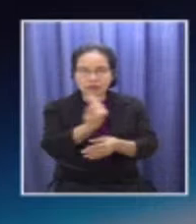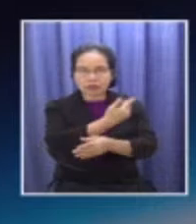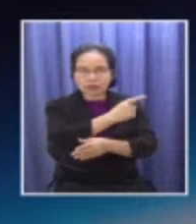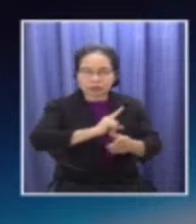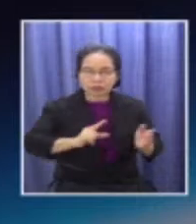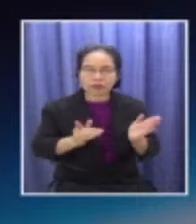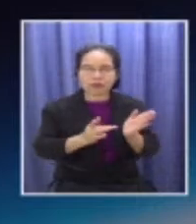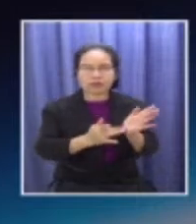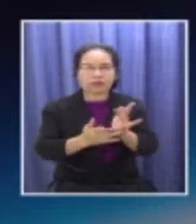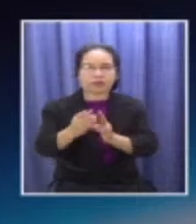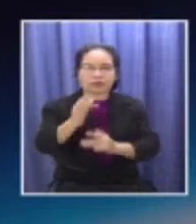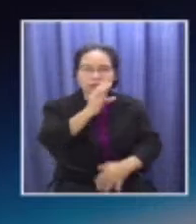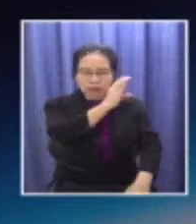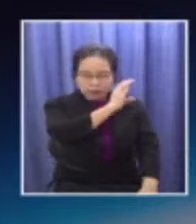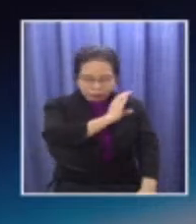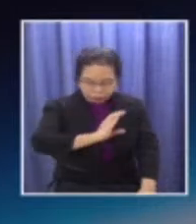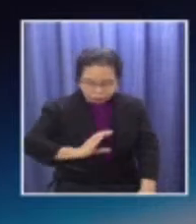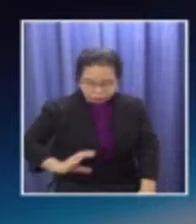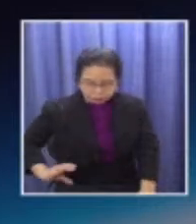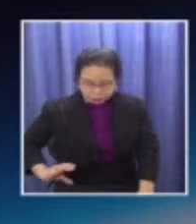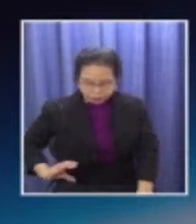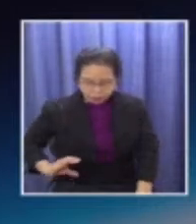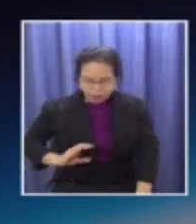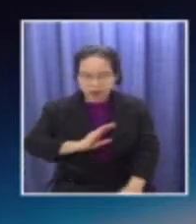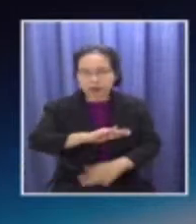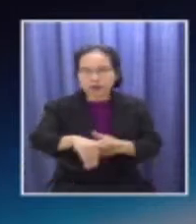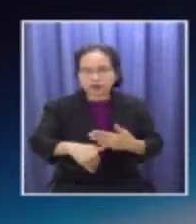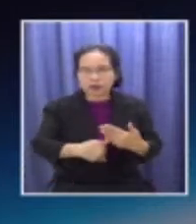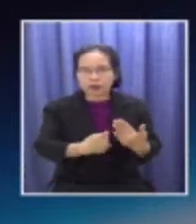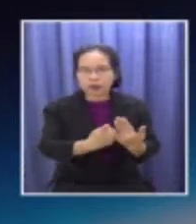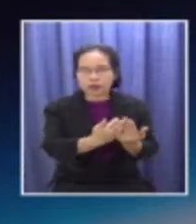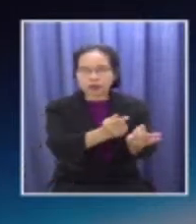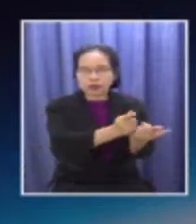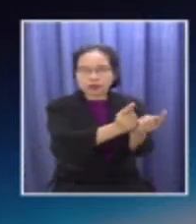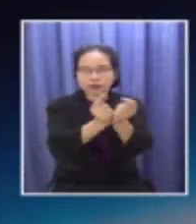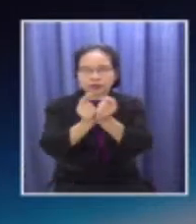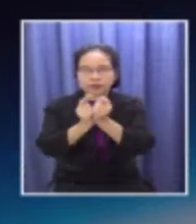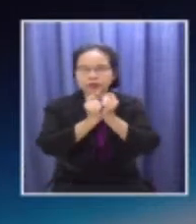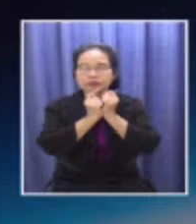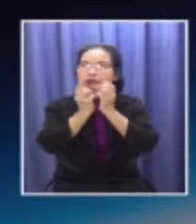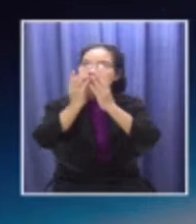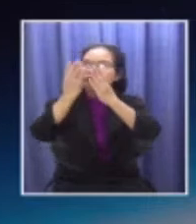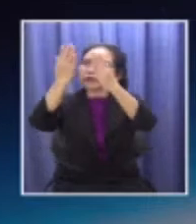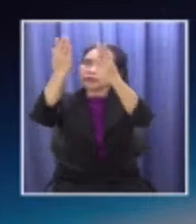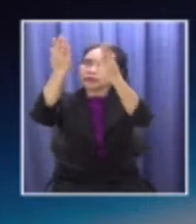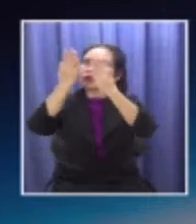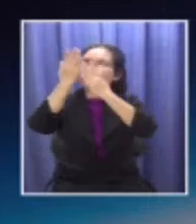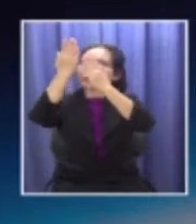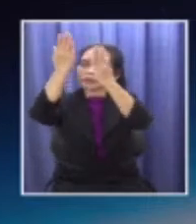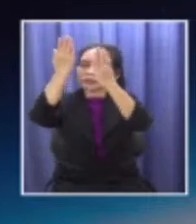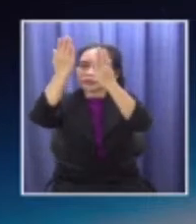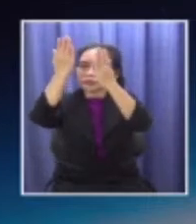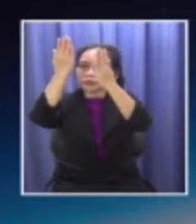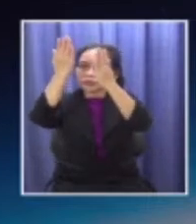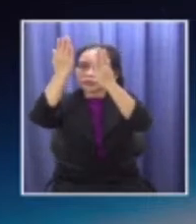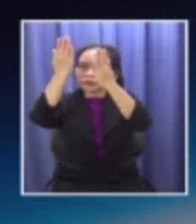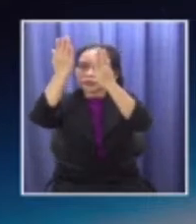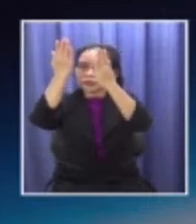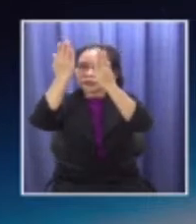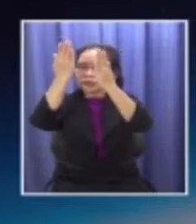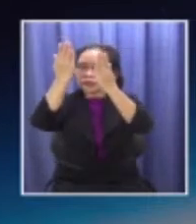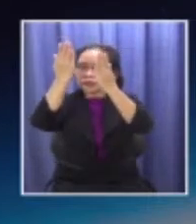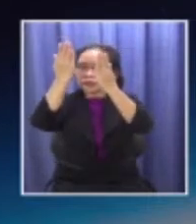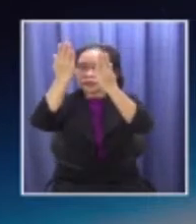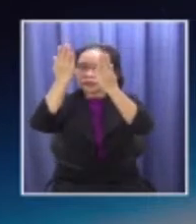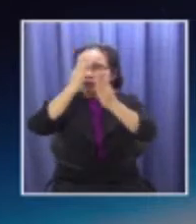yen eja twedi yampon otumufo ne wakese awe